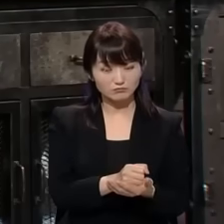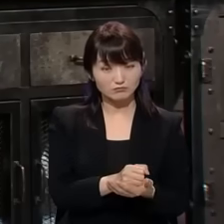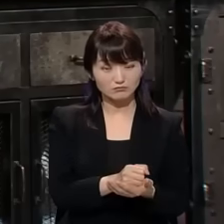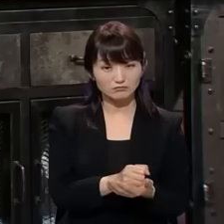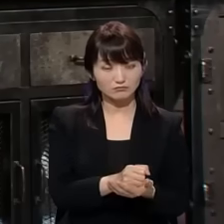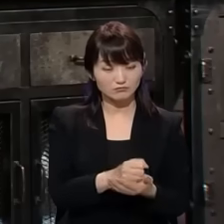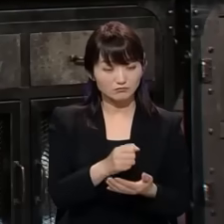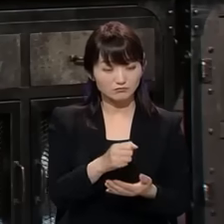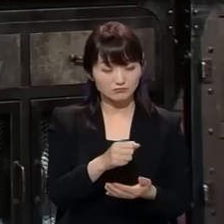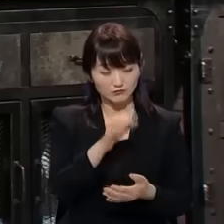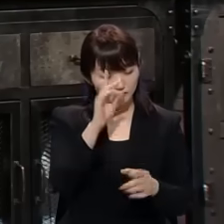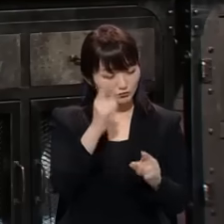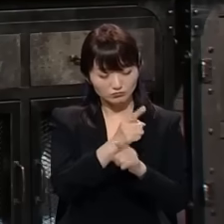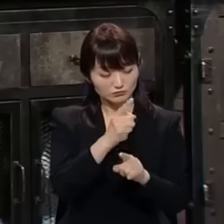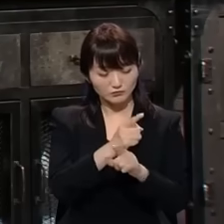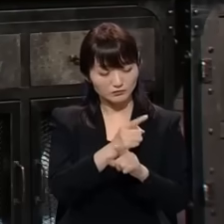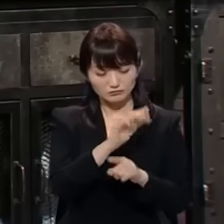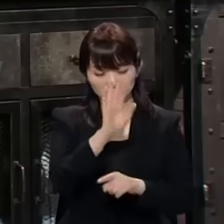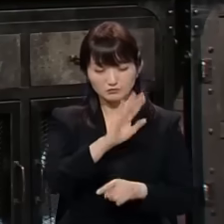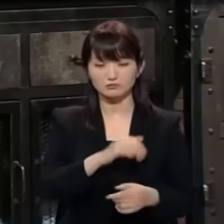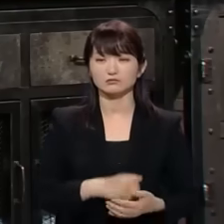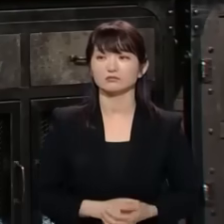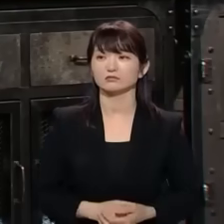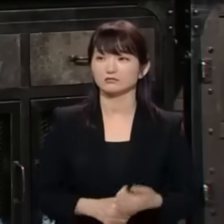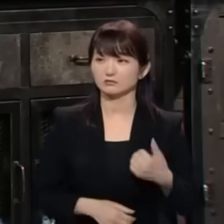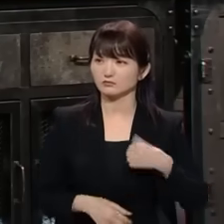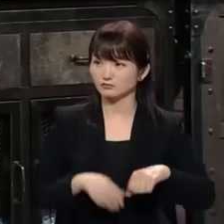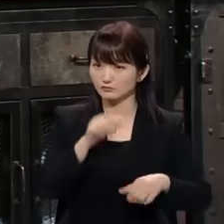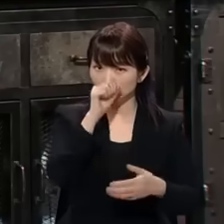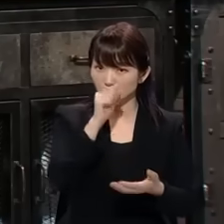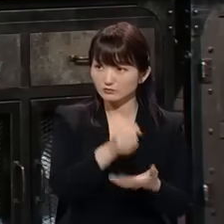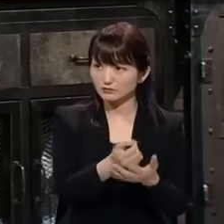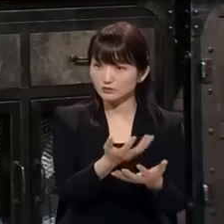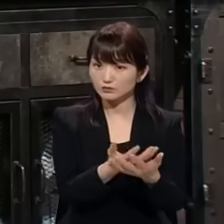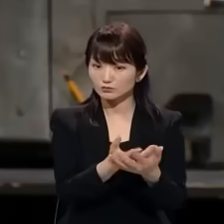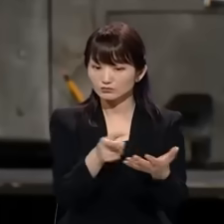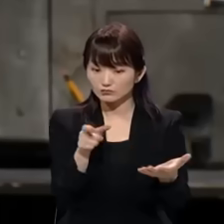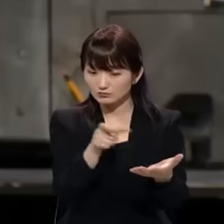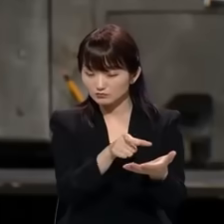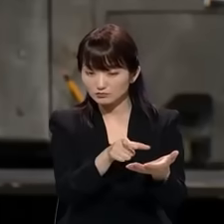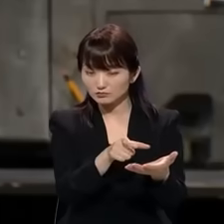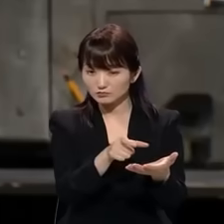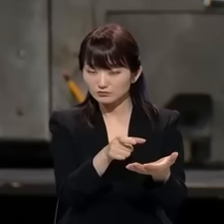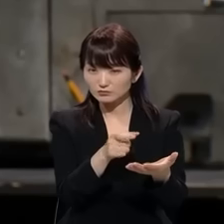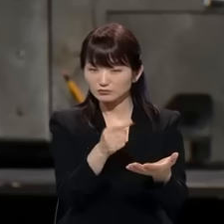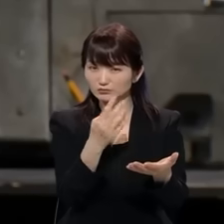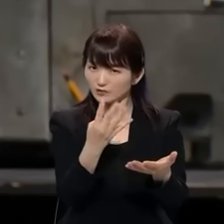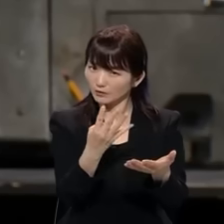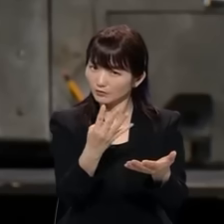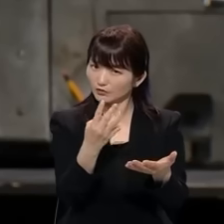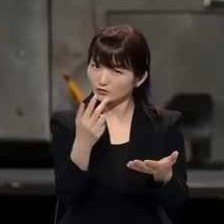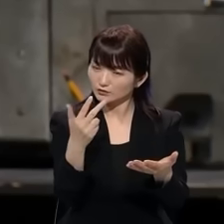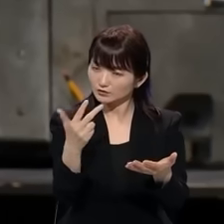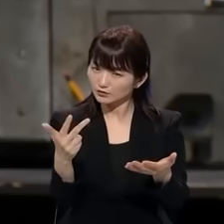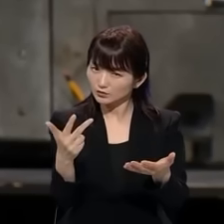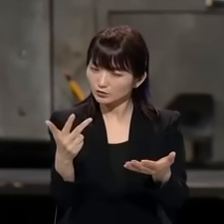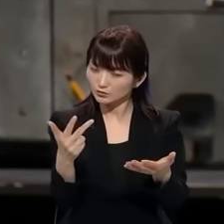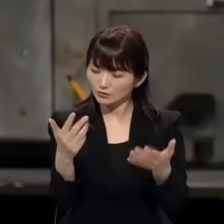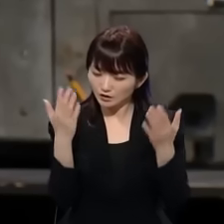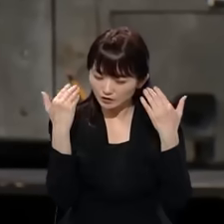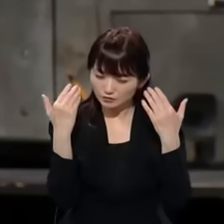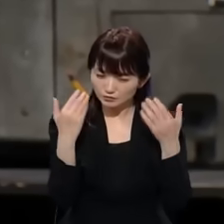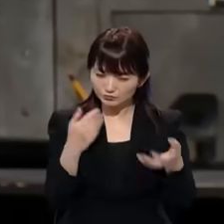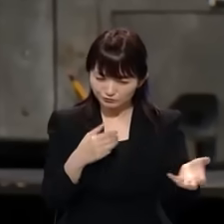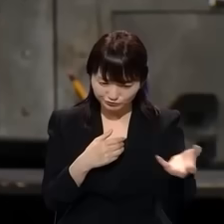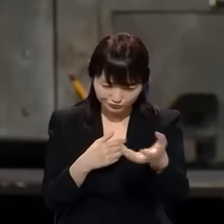동의하지 않는다고 하는데요. 아이가 정상이면 서류상 4번, 뭐 지금 최대 7번 전학을 갔다고 하잖아요. 지금 초등학교